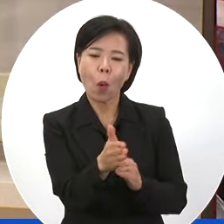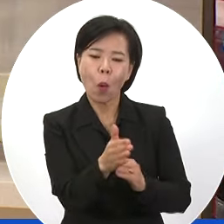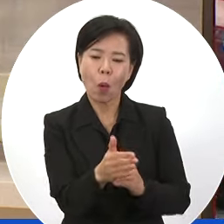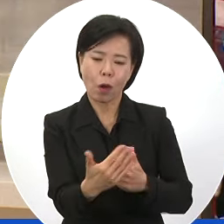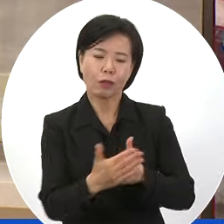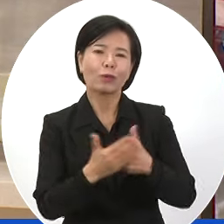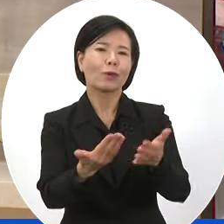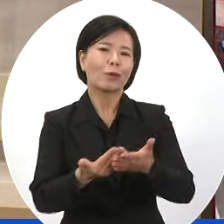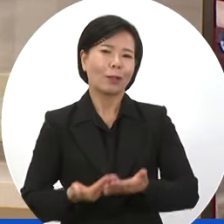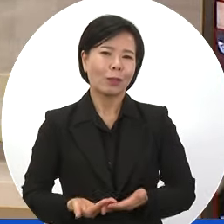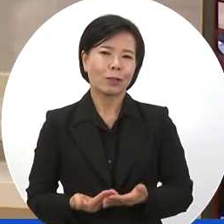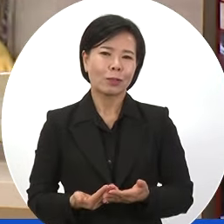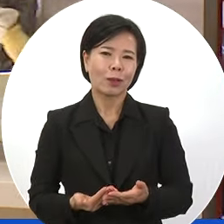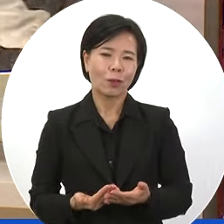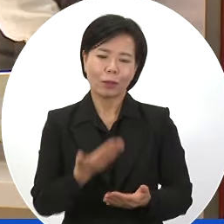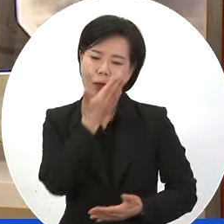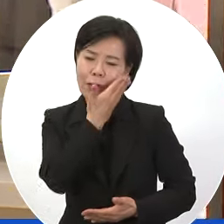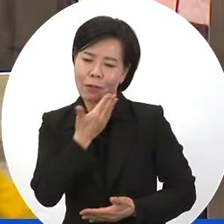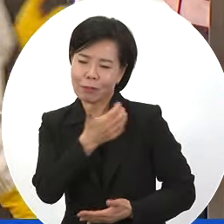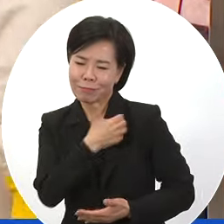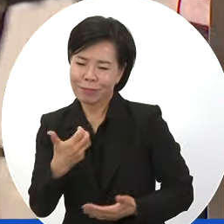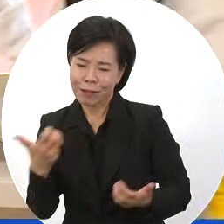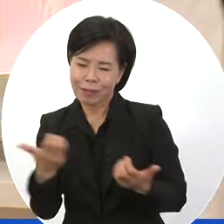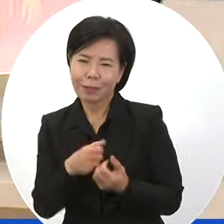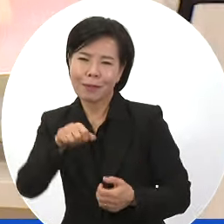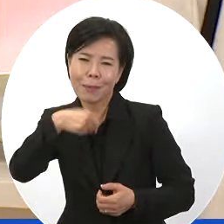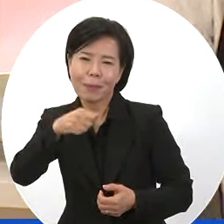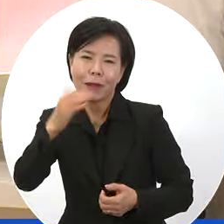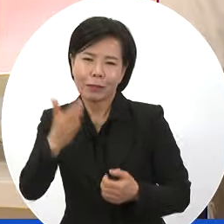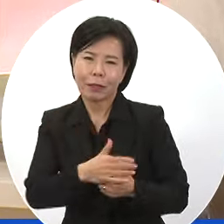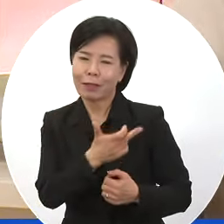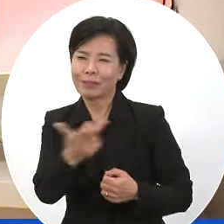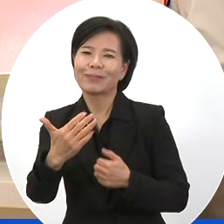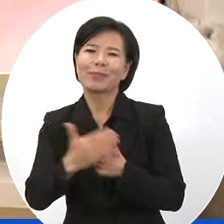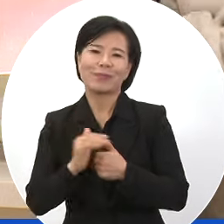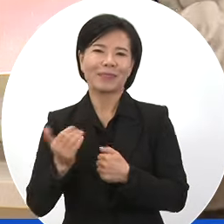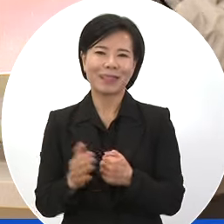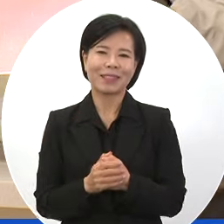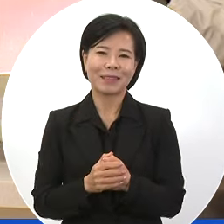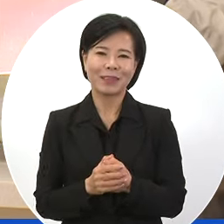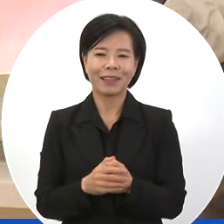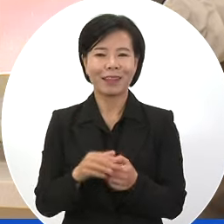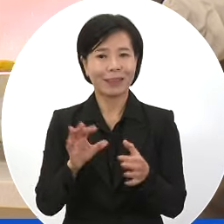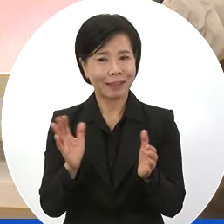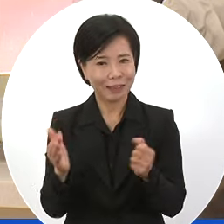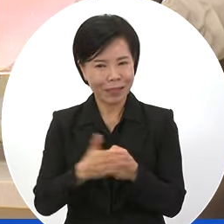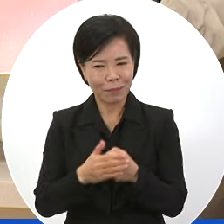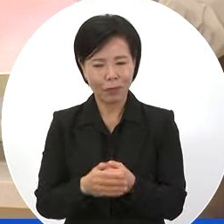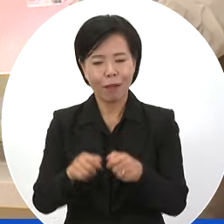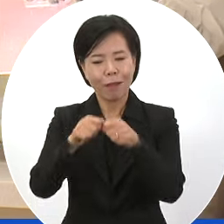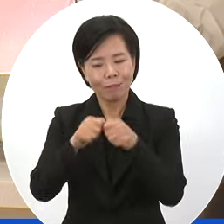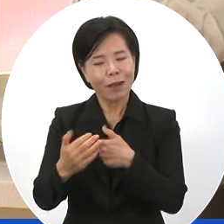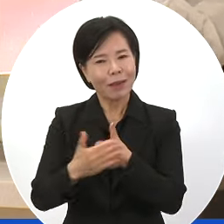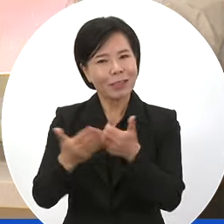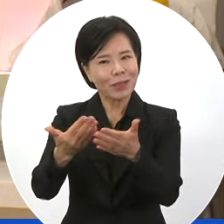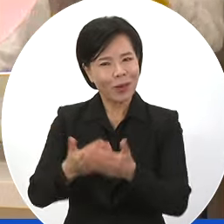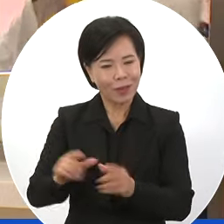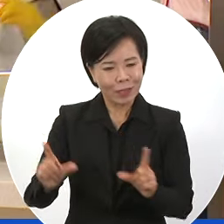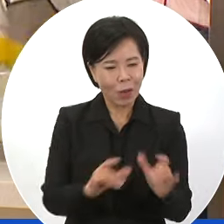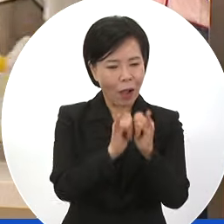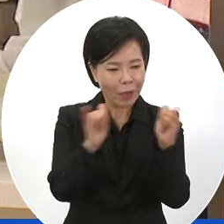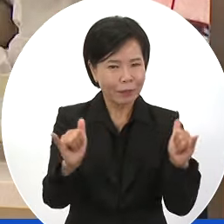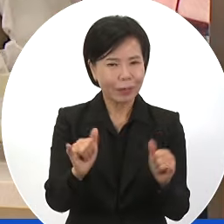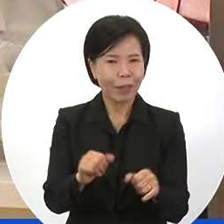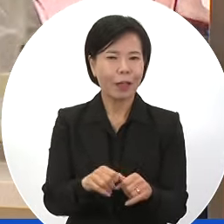수산물을 지원받아서 영양 가득한 식단을 제공할 수 있어 큰 도움이 됩니다. 이런 세심한 지원이